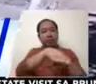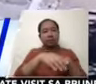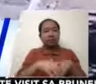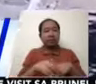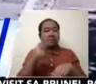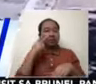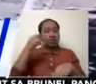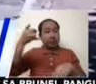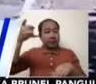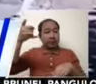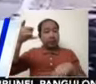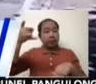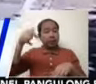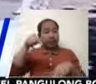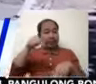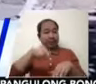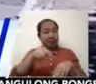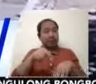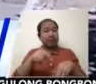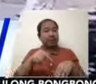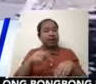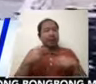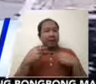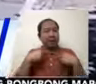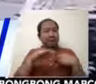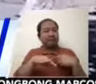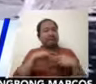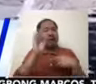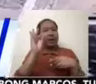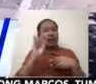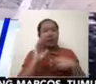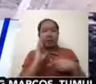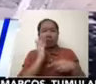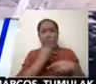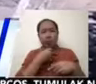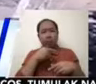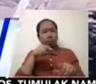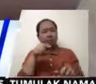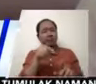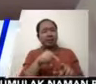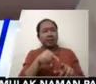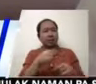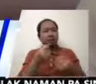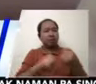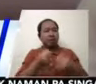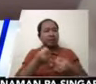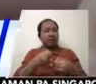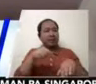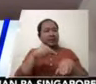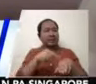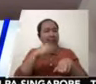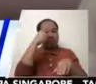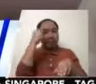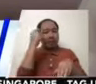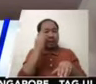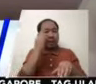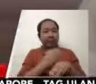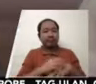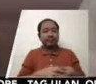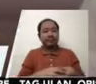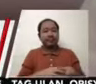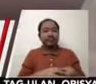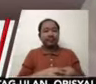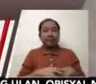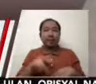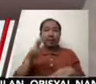rin ang nagbigay daan para agad na matunton ng mga otoridad ang suspect. Hindi nakita sa Las Piñas, hinanap po